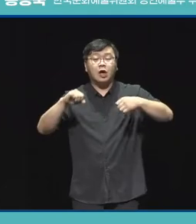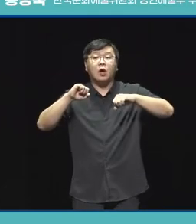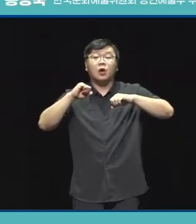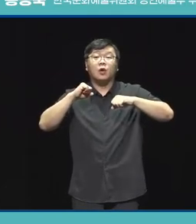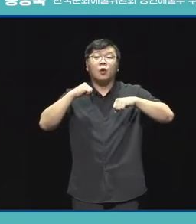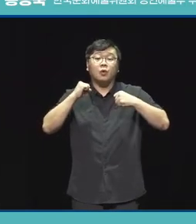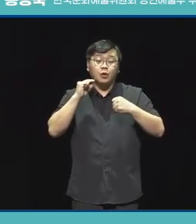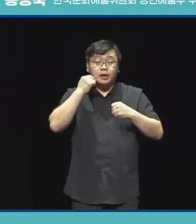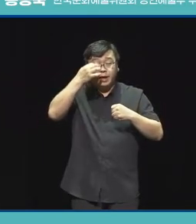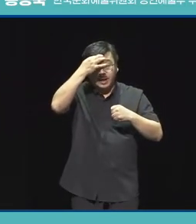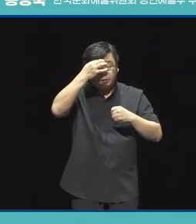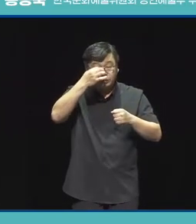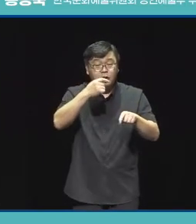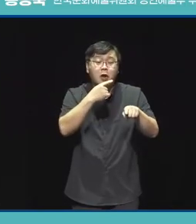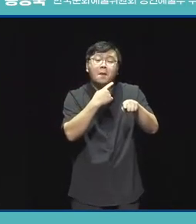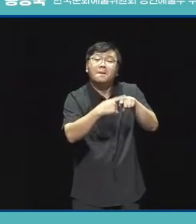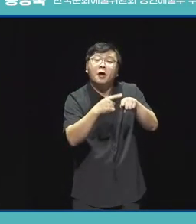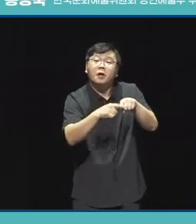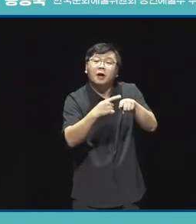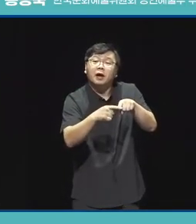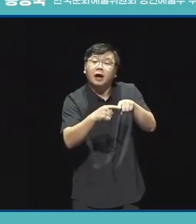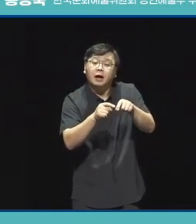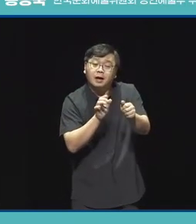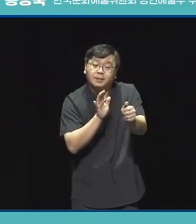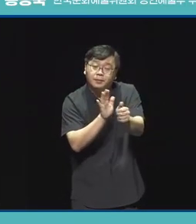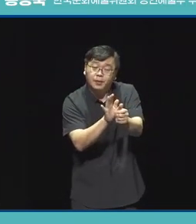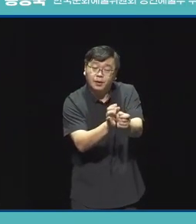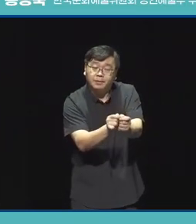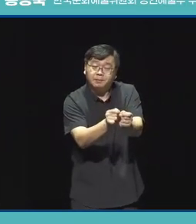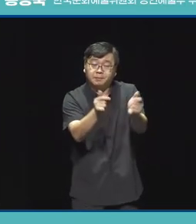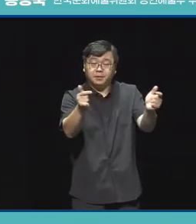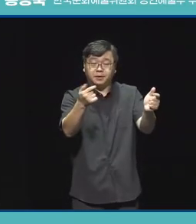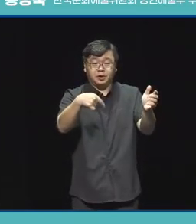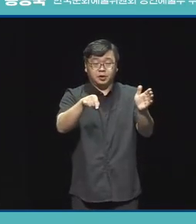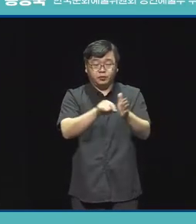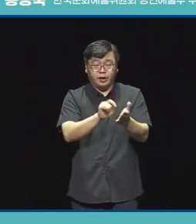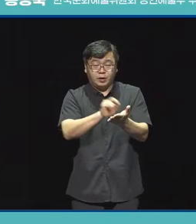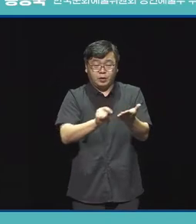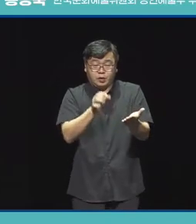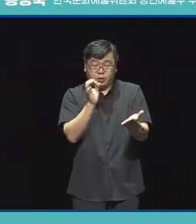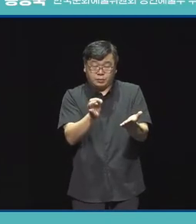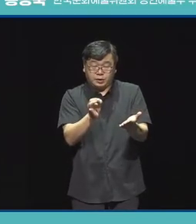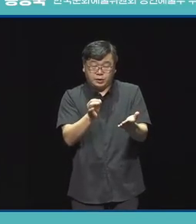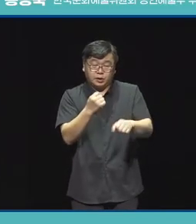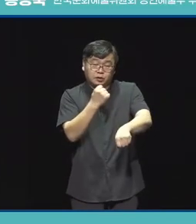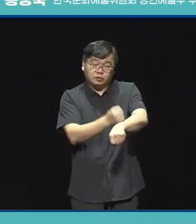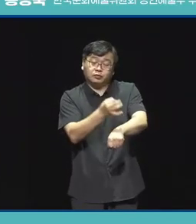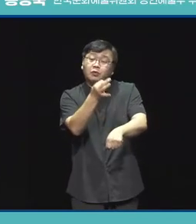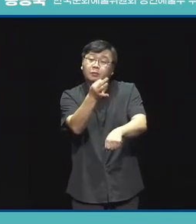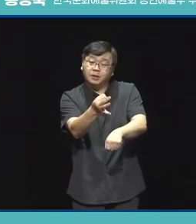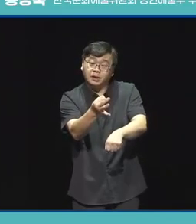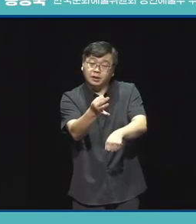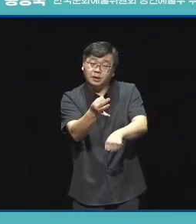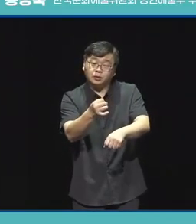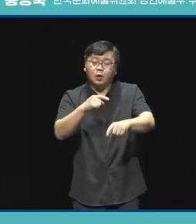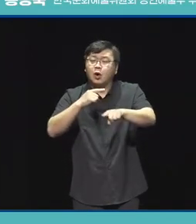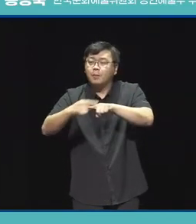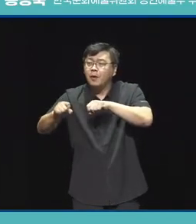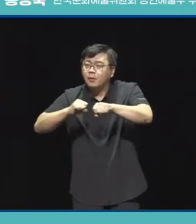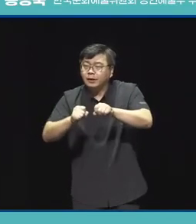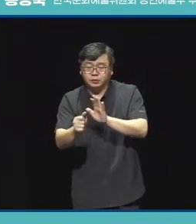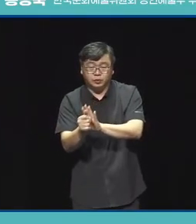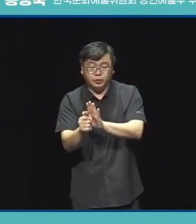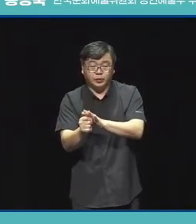분야의 비평 문화 활성화를 위해서 적정 원고료와 사례비 보장 그리고 다양한 관점 및 형식의 비평 활동들을